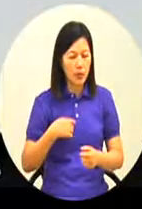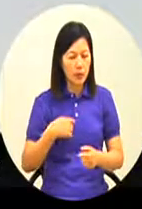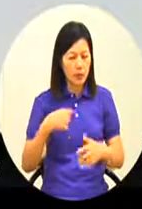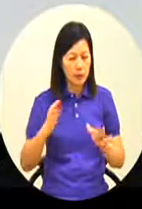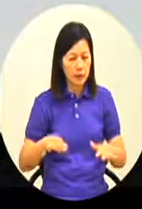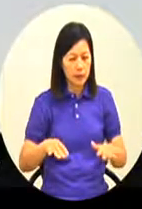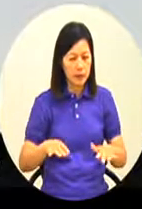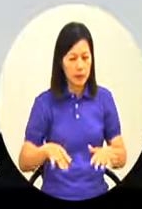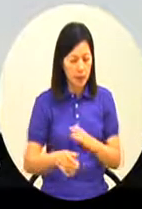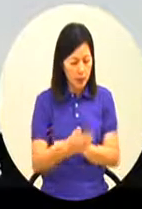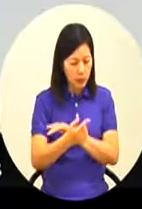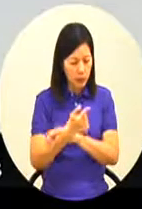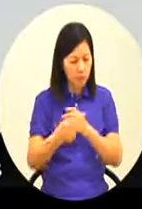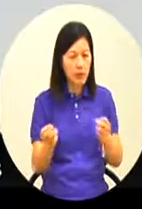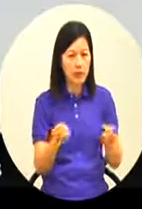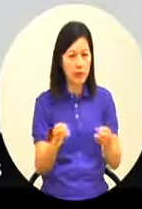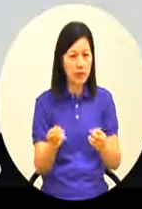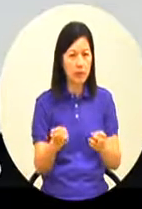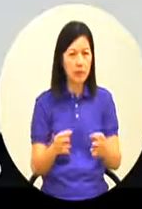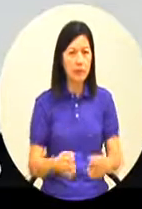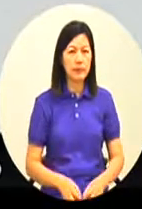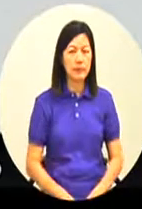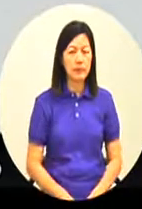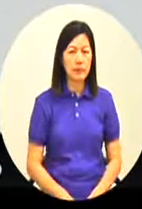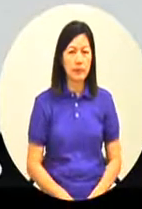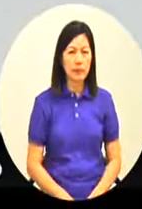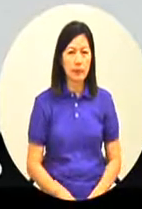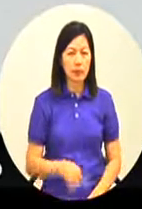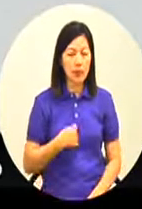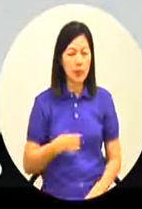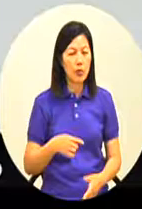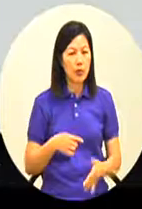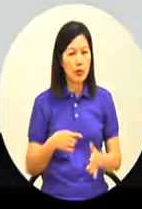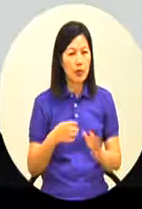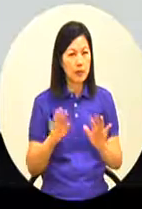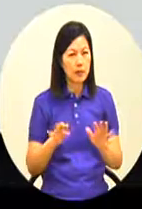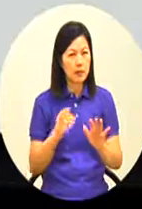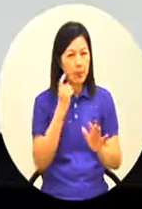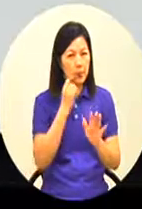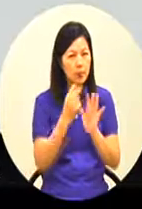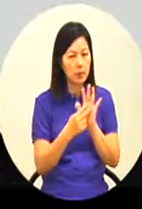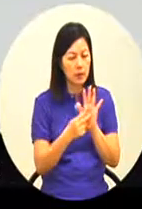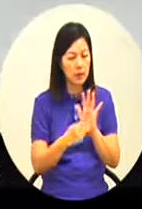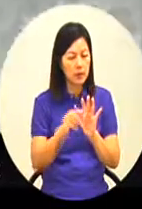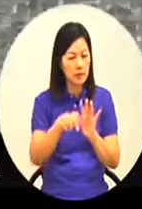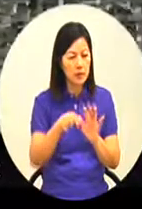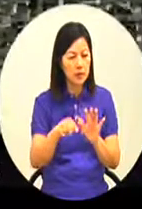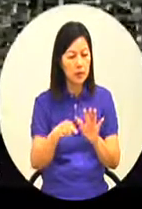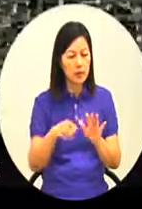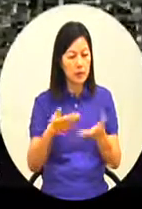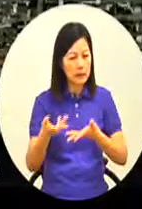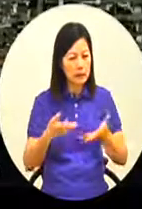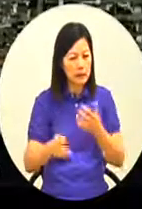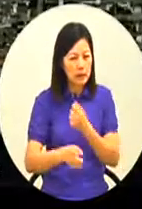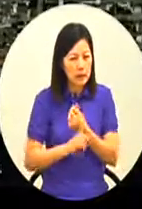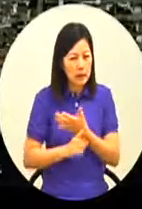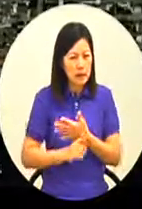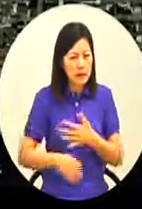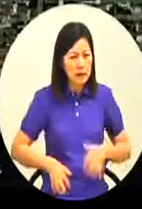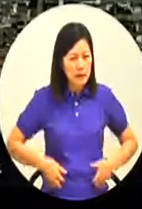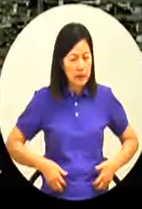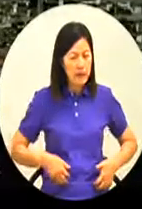做这个事情的讨论。那我用一个例子来讲为什么这件事情急，那为什么这件事